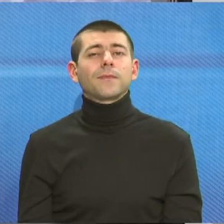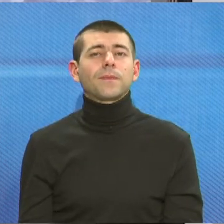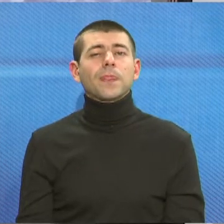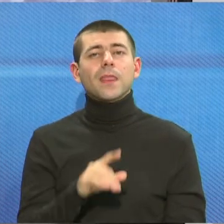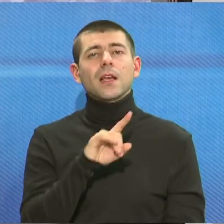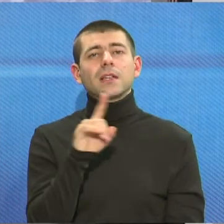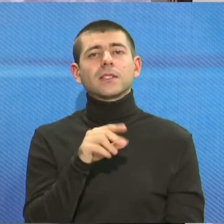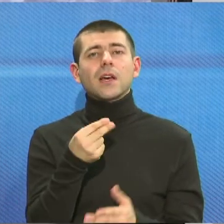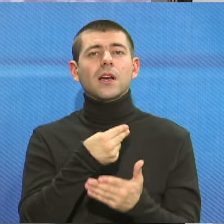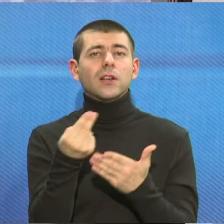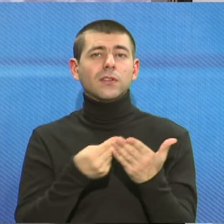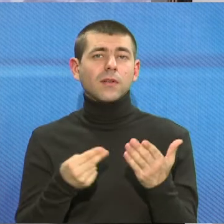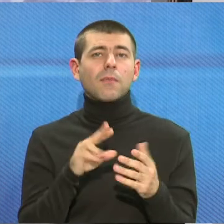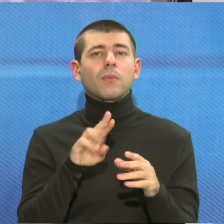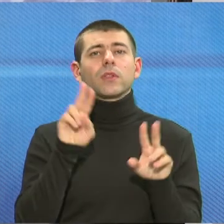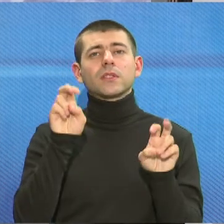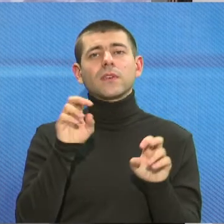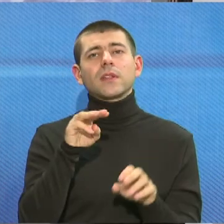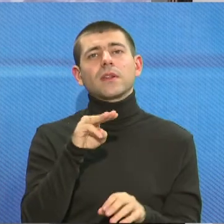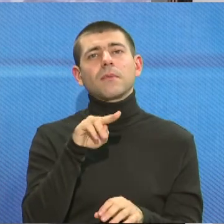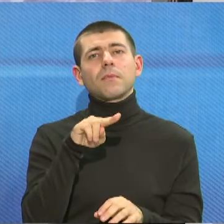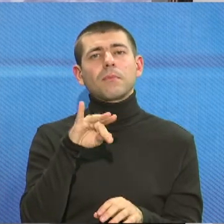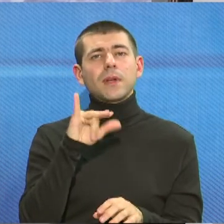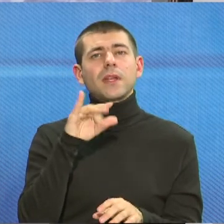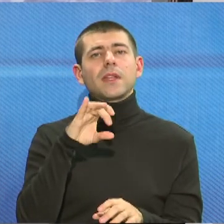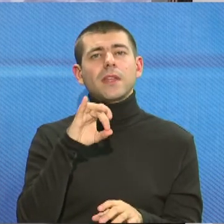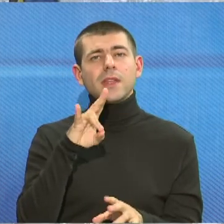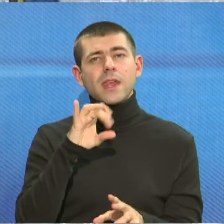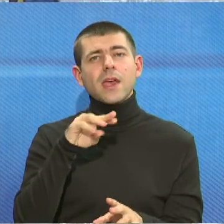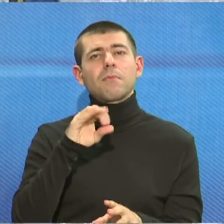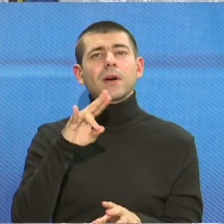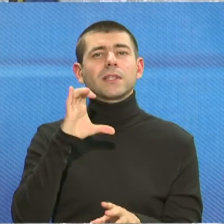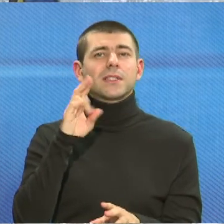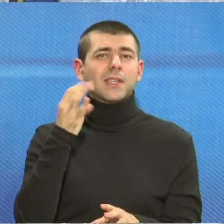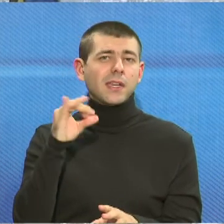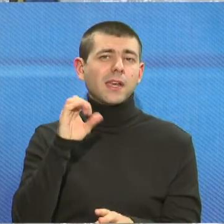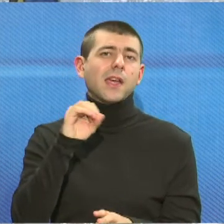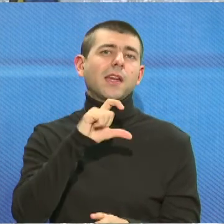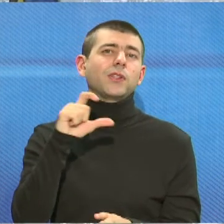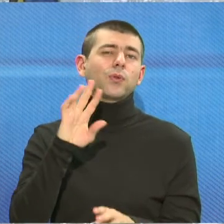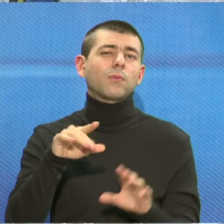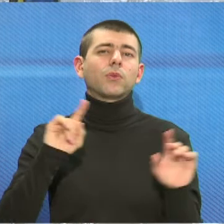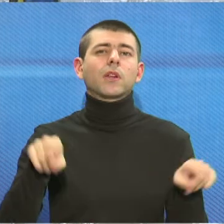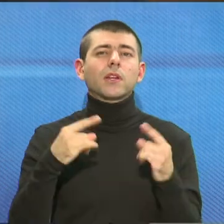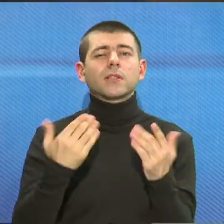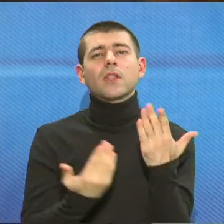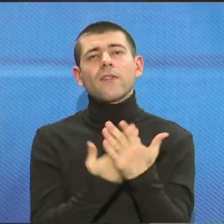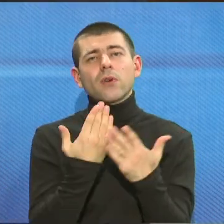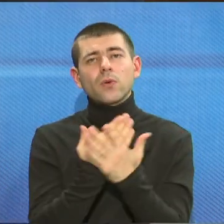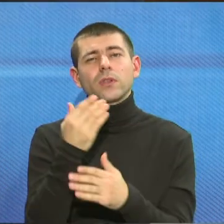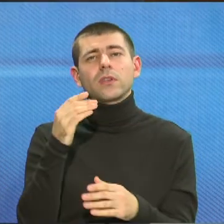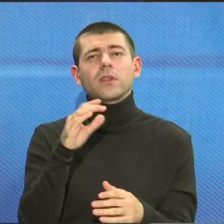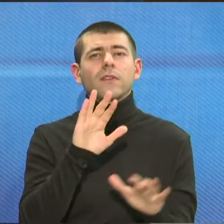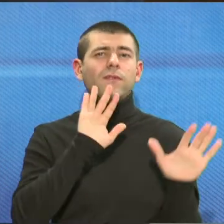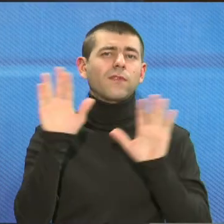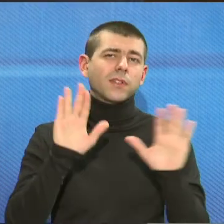за маляўнічай выставай под назвай «Прынёманскія этюды» у галерэі фотоклуба «Гродна» будзе арганізавана навагодняя экспазіцыя. Як